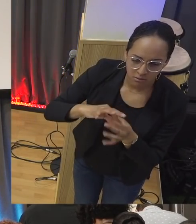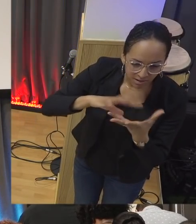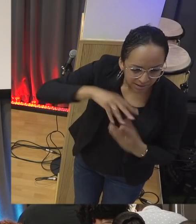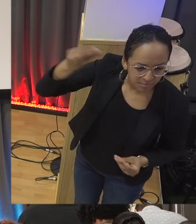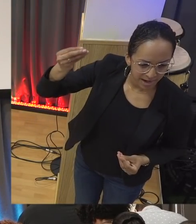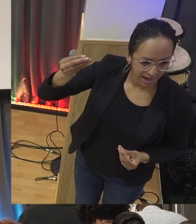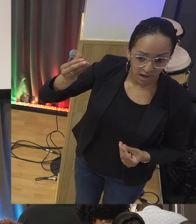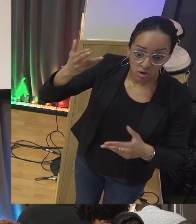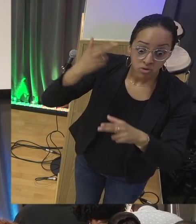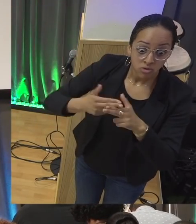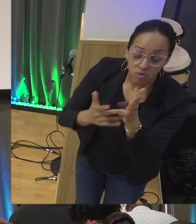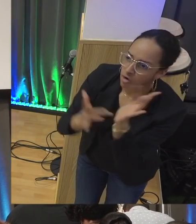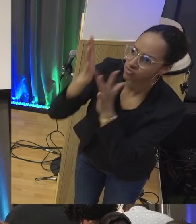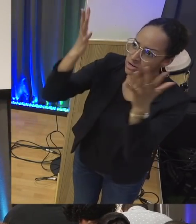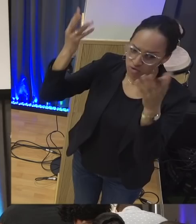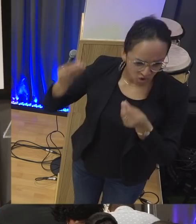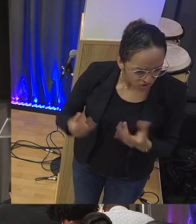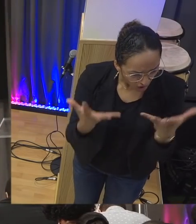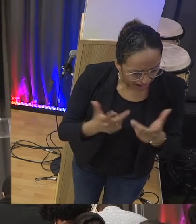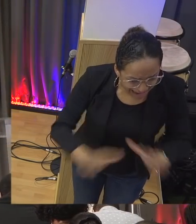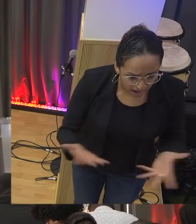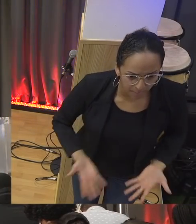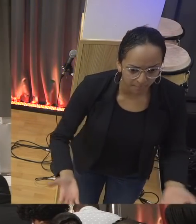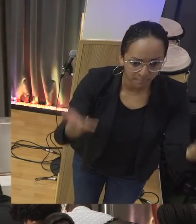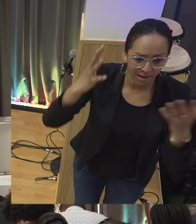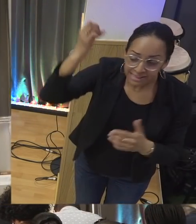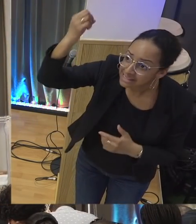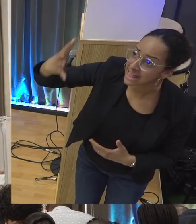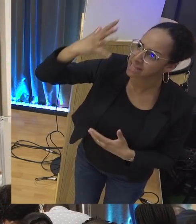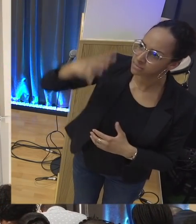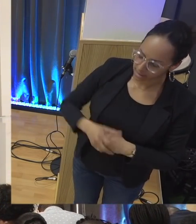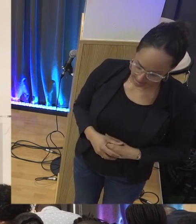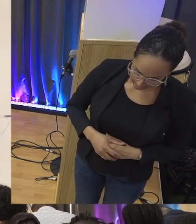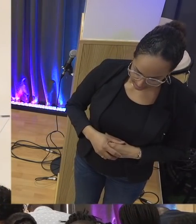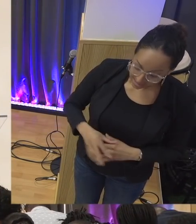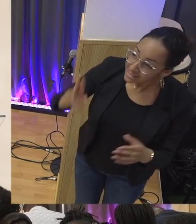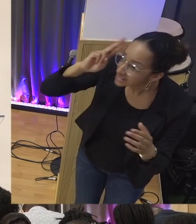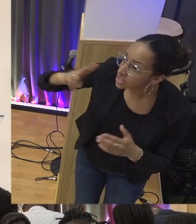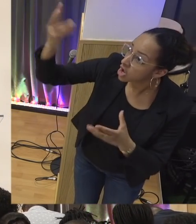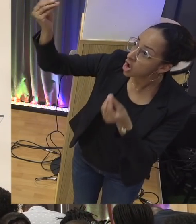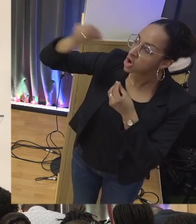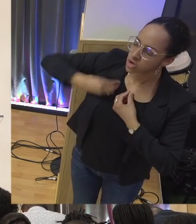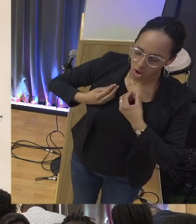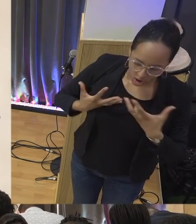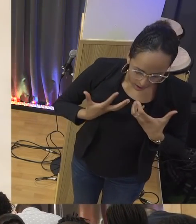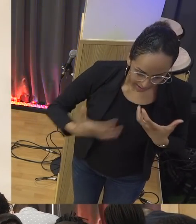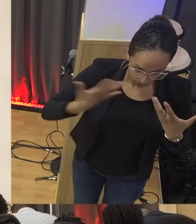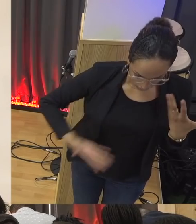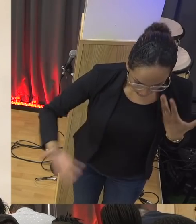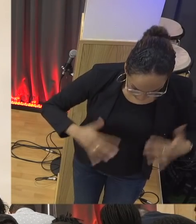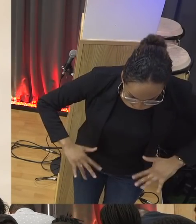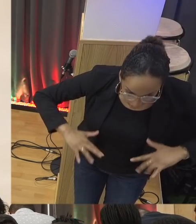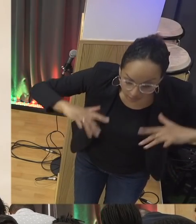Libère maintenant au nom de Jésus par la puissance de ton Saint-Esprit. Seigneur, remplis-nous de ta vie. Et s'il y